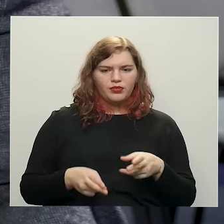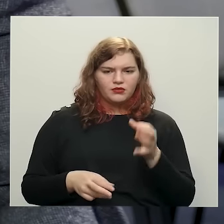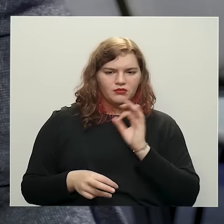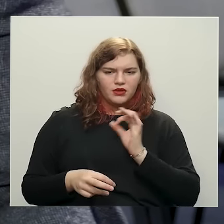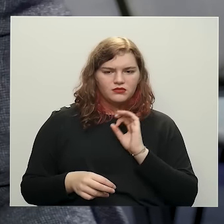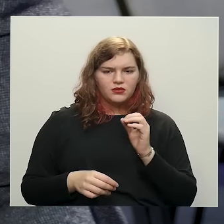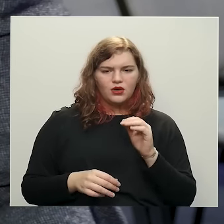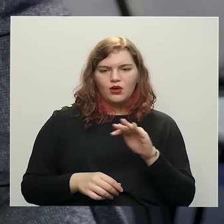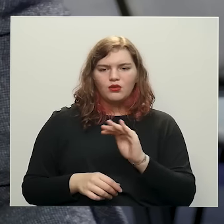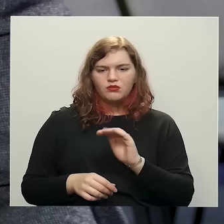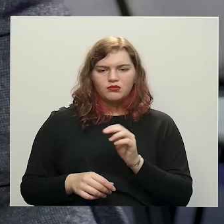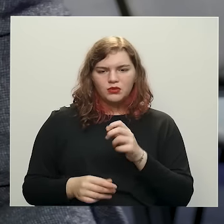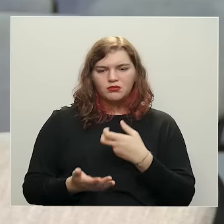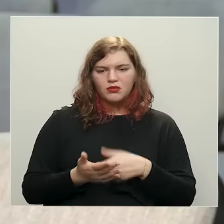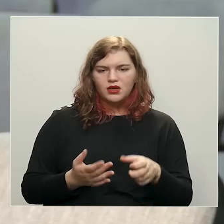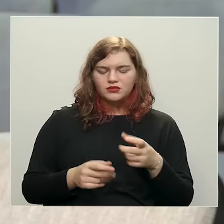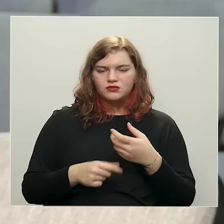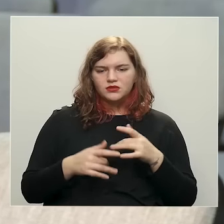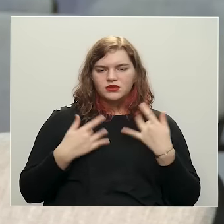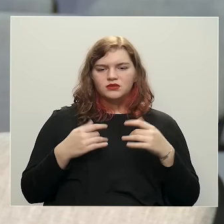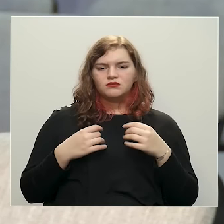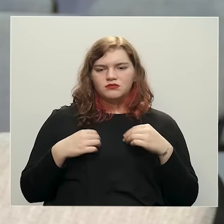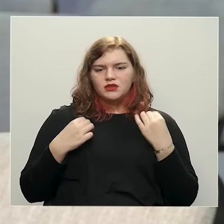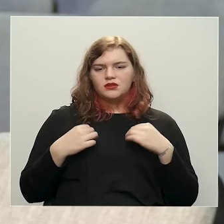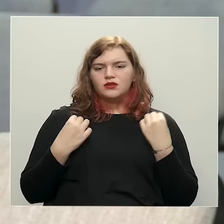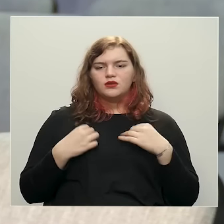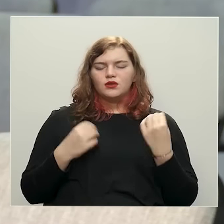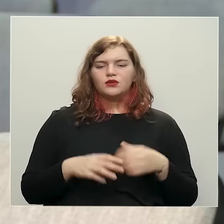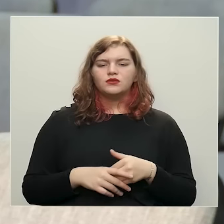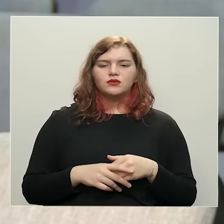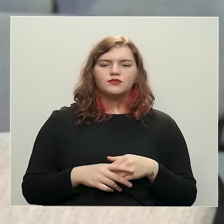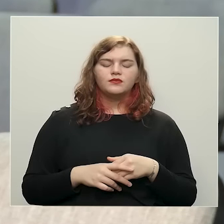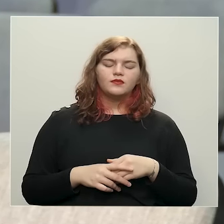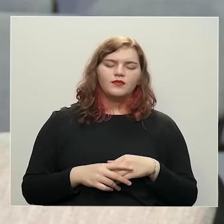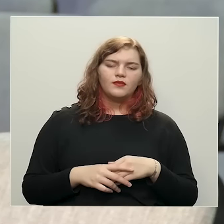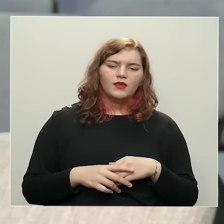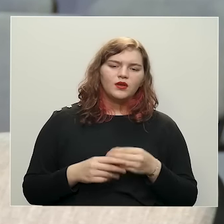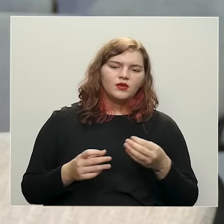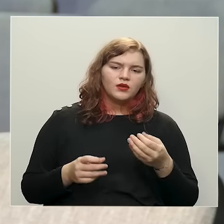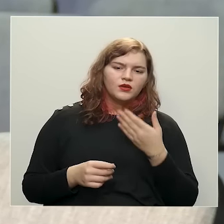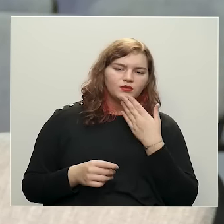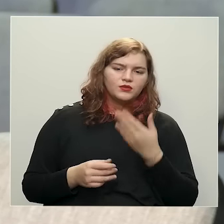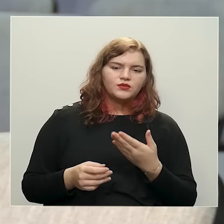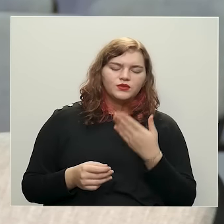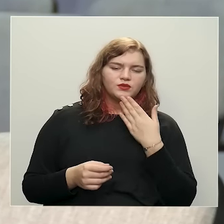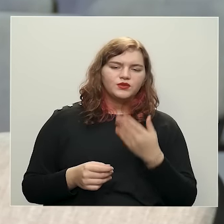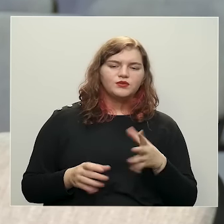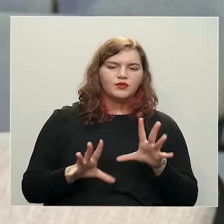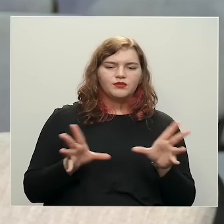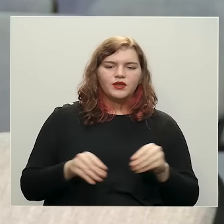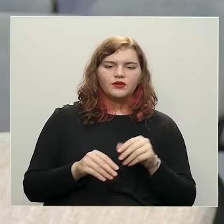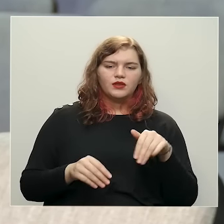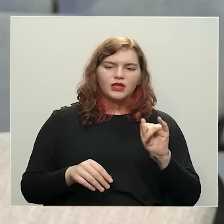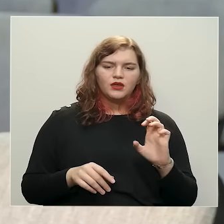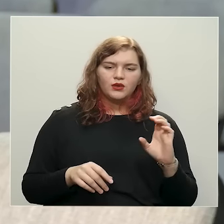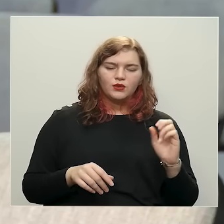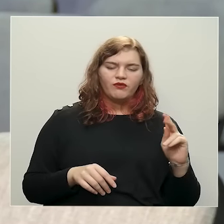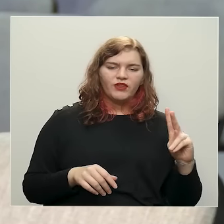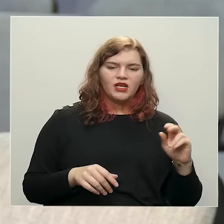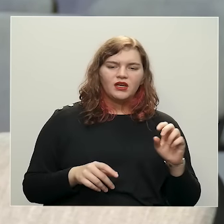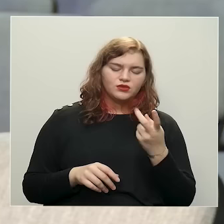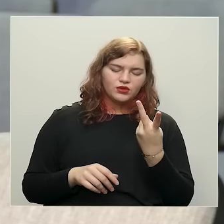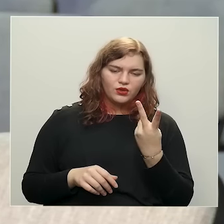medicație, copilul e perfect sănătos. Slăviți să fie Domnul! Mulțumim! Mulțumim! A fost împreună cu noi Nicu Vinars de-a lungul la